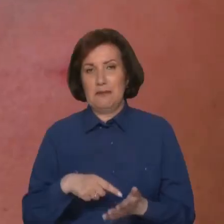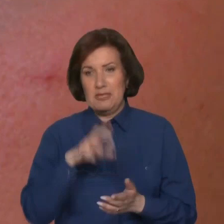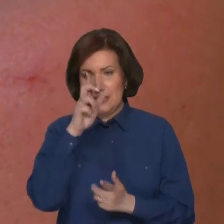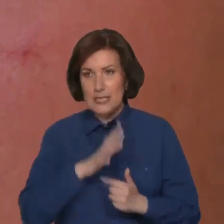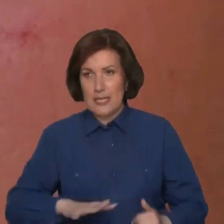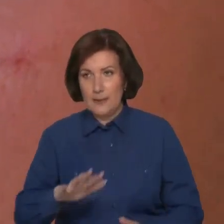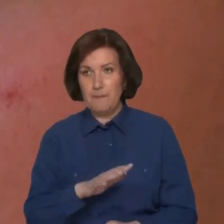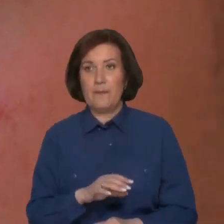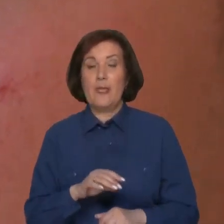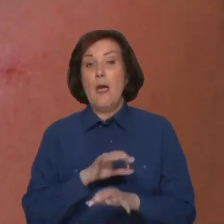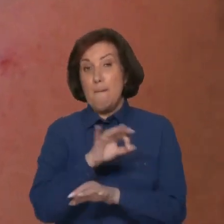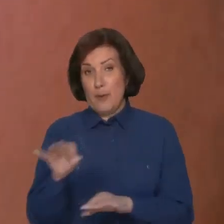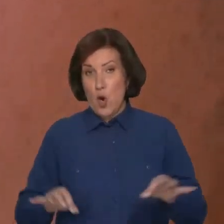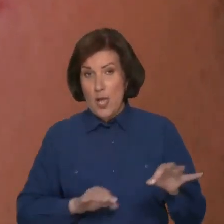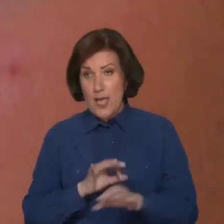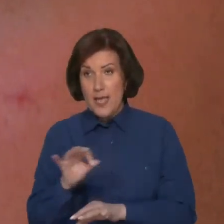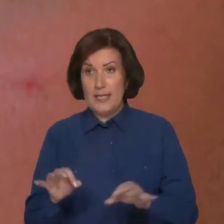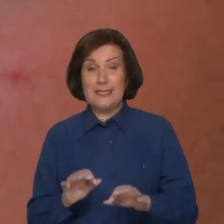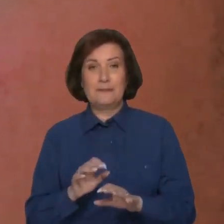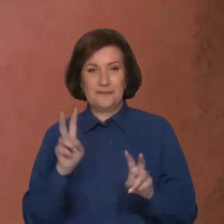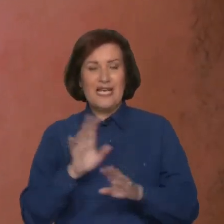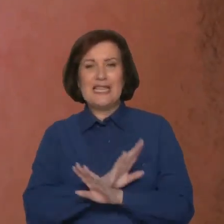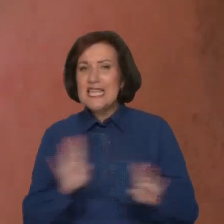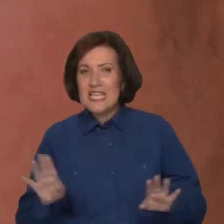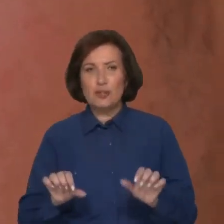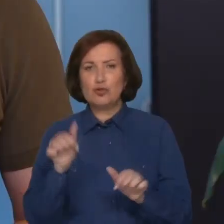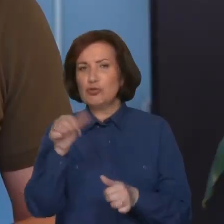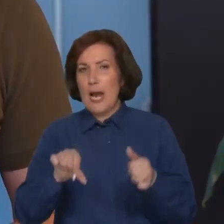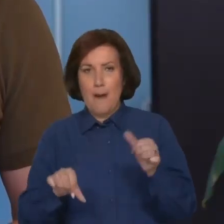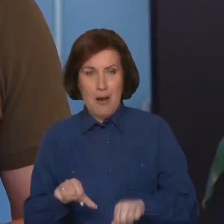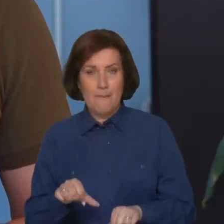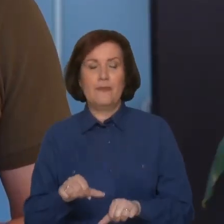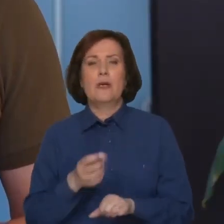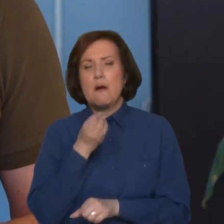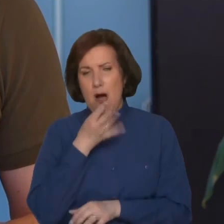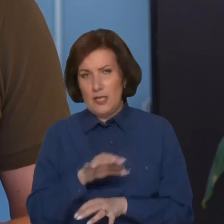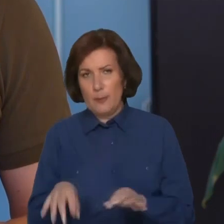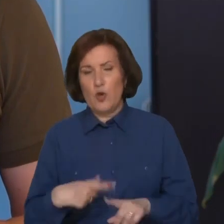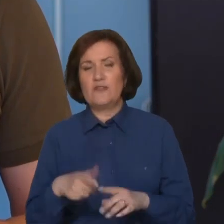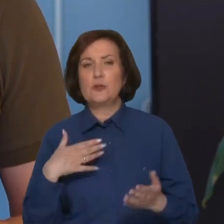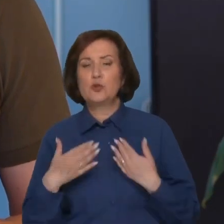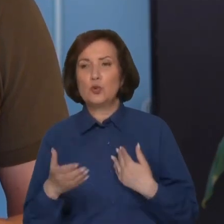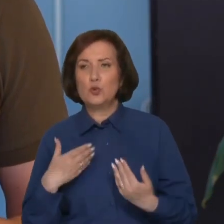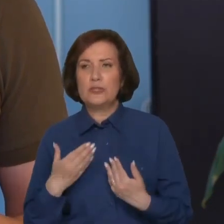країни. Проєкт NoScar, ні шрамам, це дійсно не дуже гарний проєкт, тому що він стосується